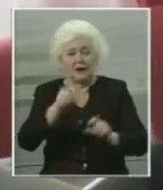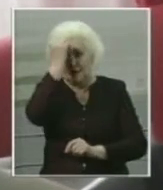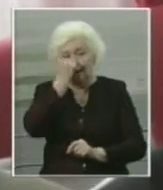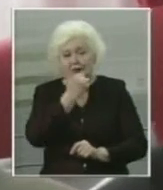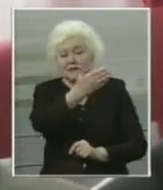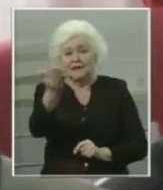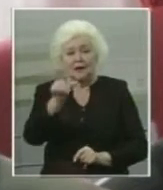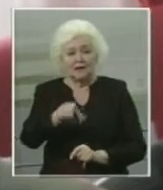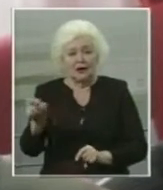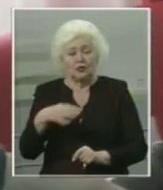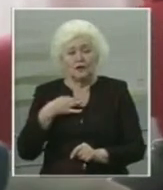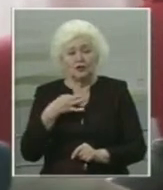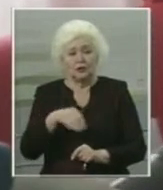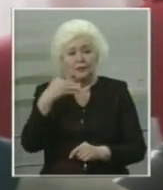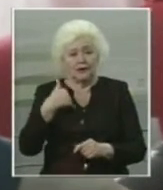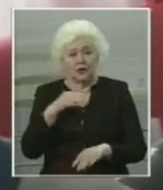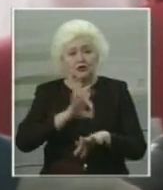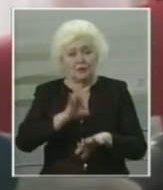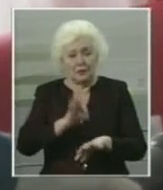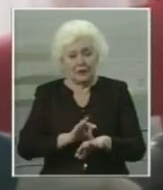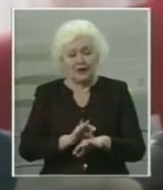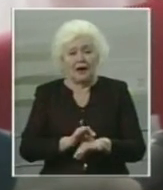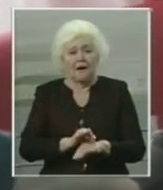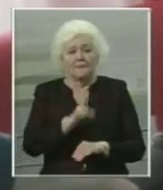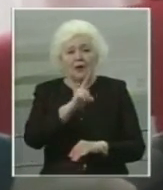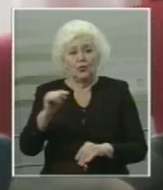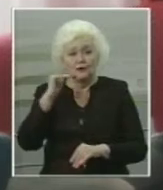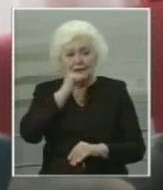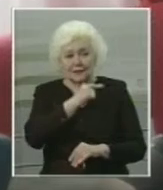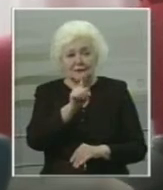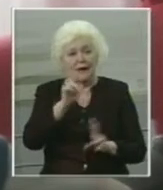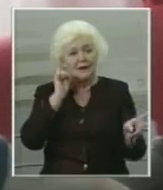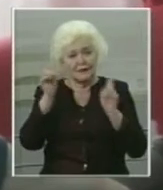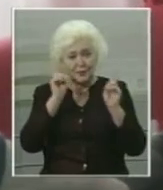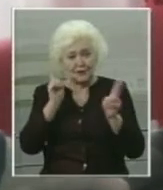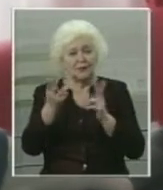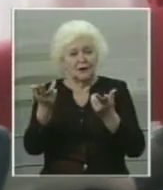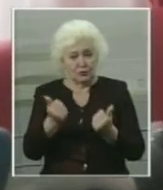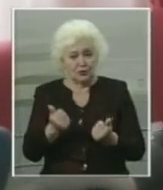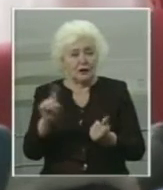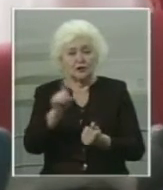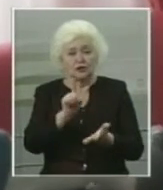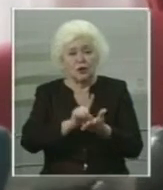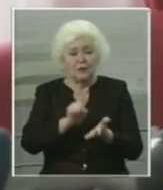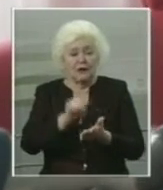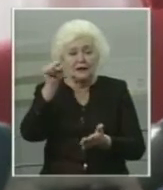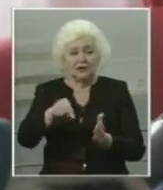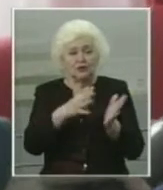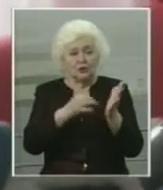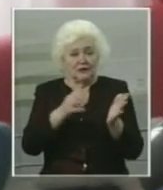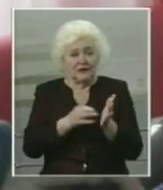тим людям, що не байдуже до нас, що ми больні, та там хоч це економія та на парикмахерську, та тому що пенсія